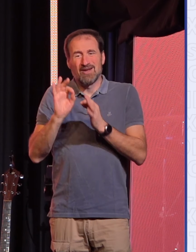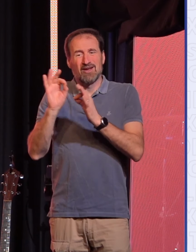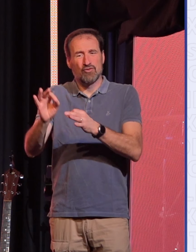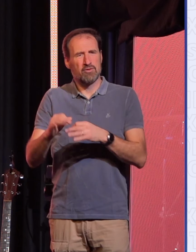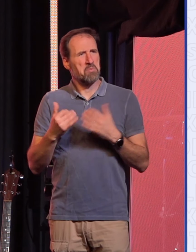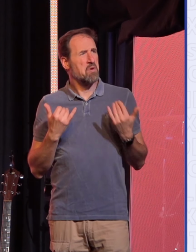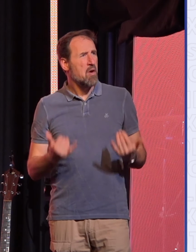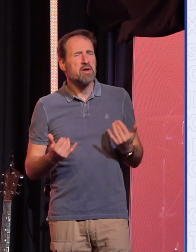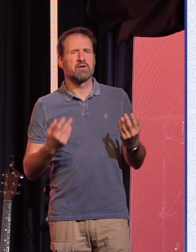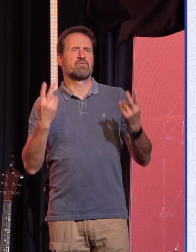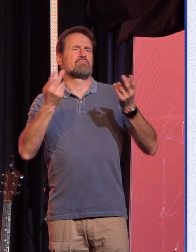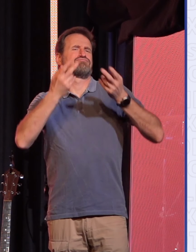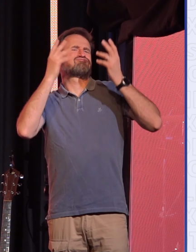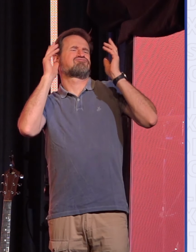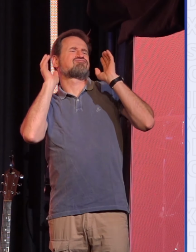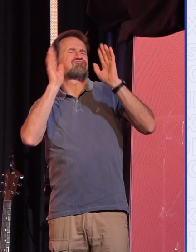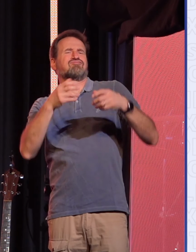vor.